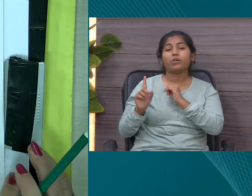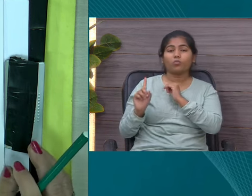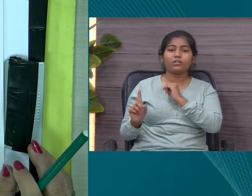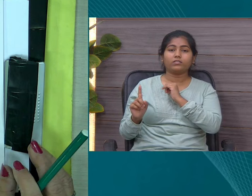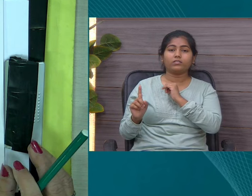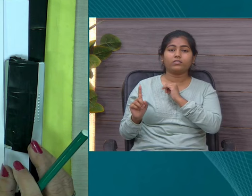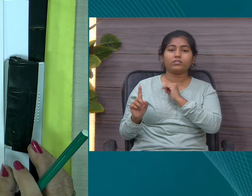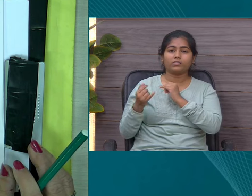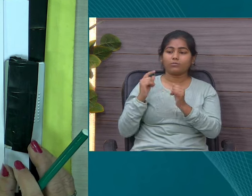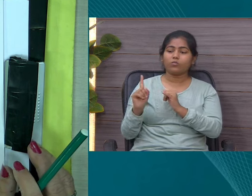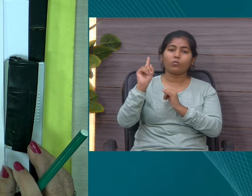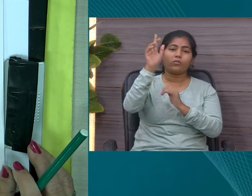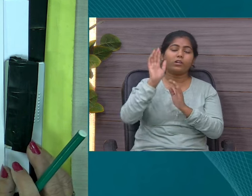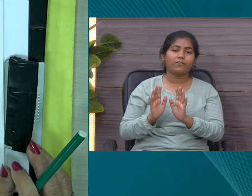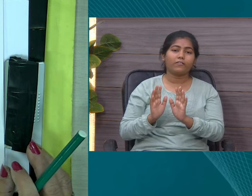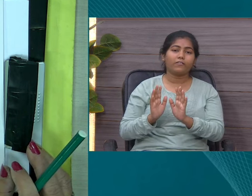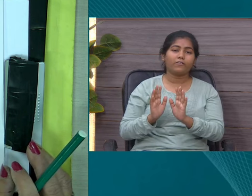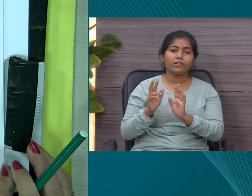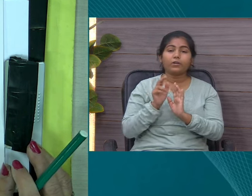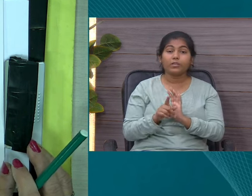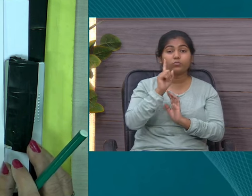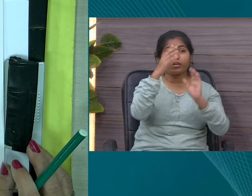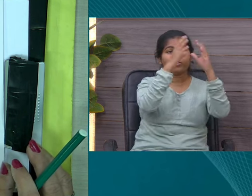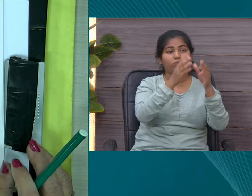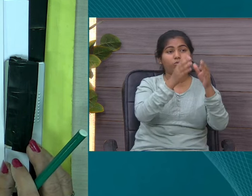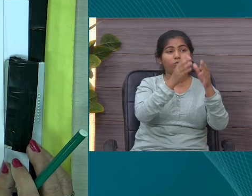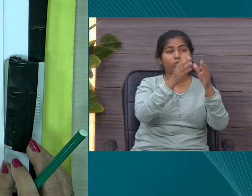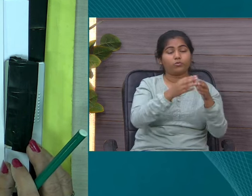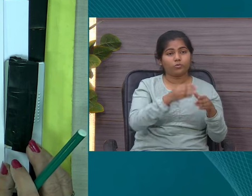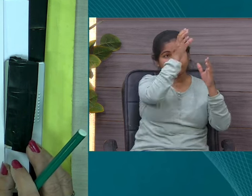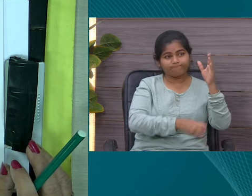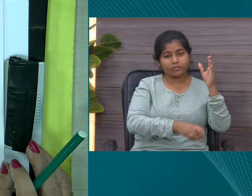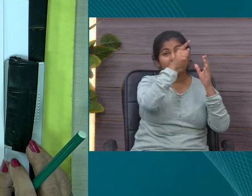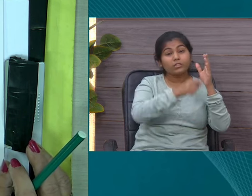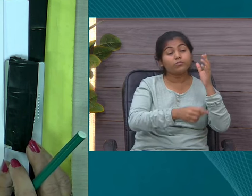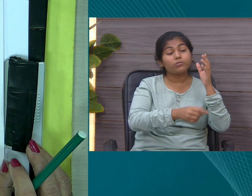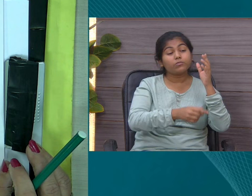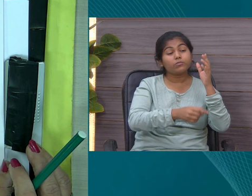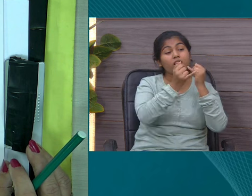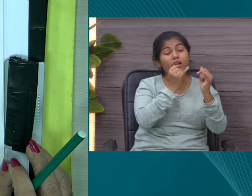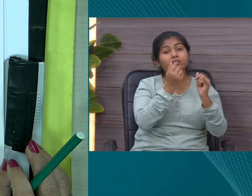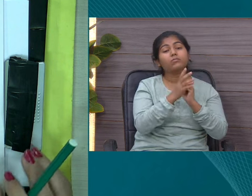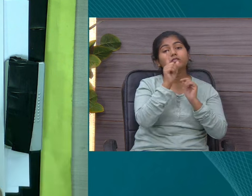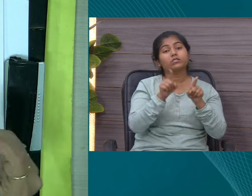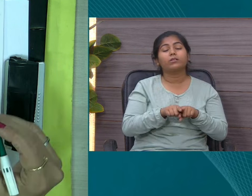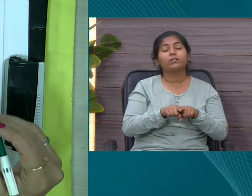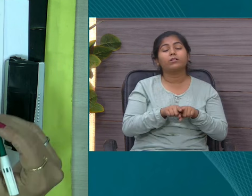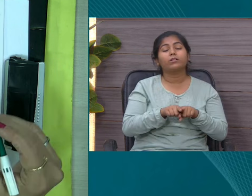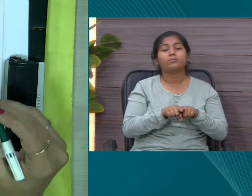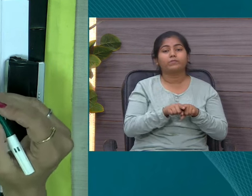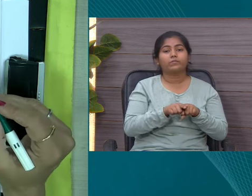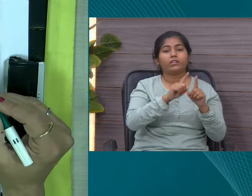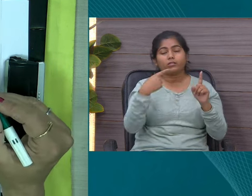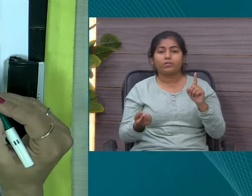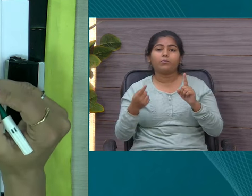वैलेंस इलेक्ट्रॉन 1 है. इसका मतलब एक ग्रुप में जब हम ऊपर से नीचे आए तो ग्रुप में वैलेंस इलेक्ट्रॉन सेम रहते हैं. इसी का मैंने